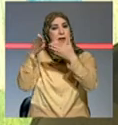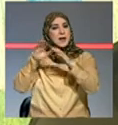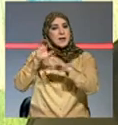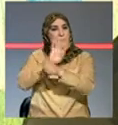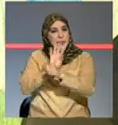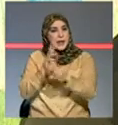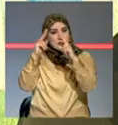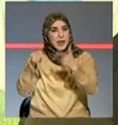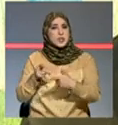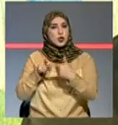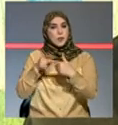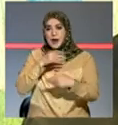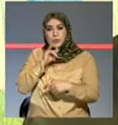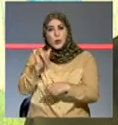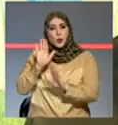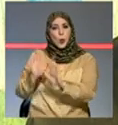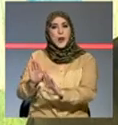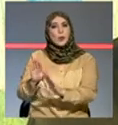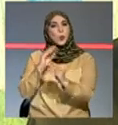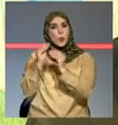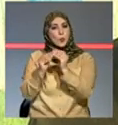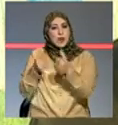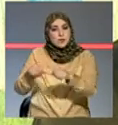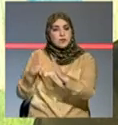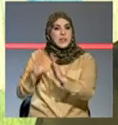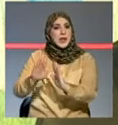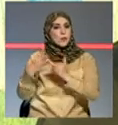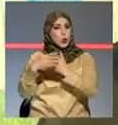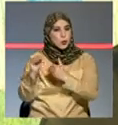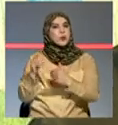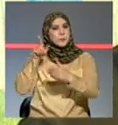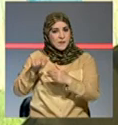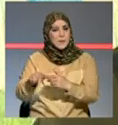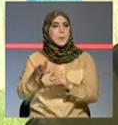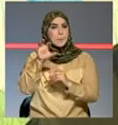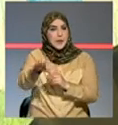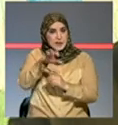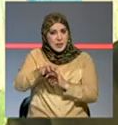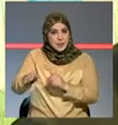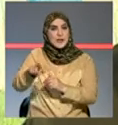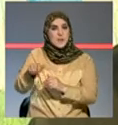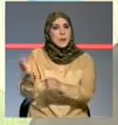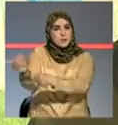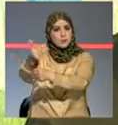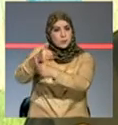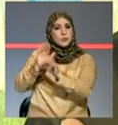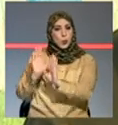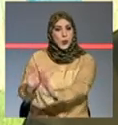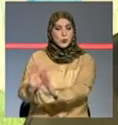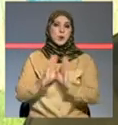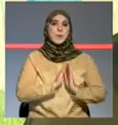ليزولمون اتسيتيرا، هذوكم اعطاو ثمارهم في بعض الحالات في بعض البقايع اللي عملنا لهم كونفينمون وحدهم،